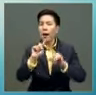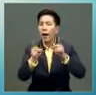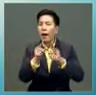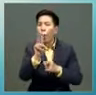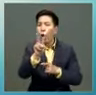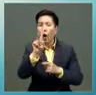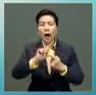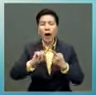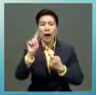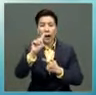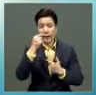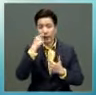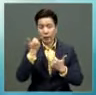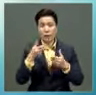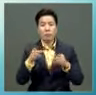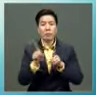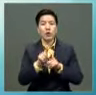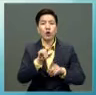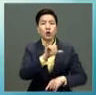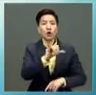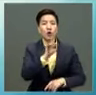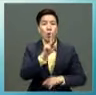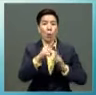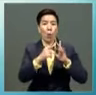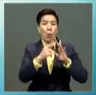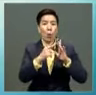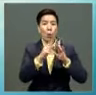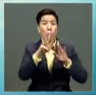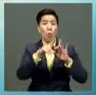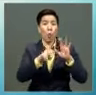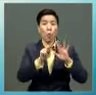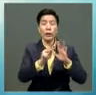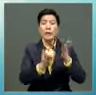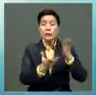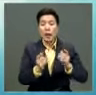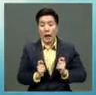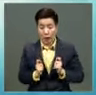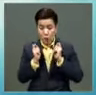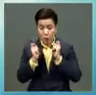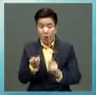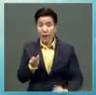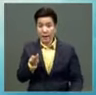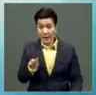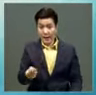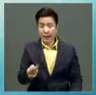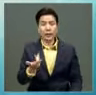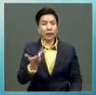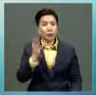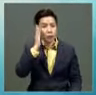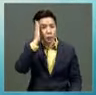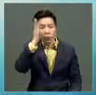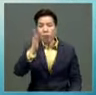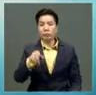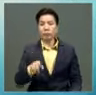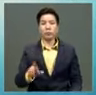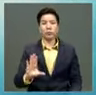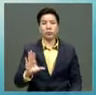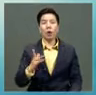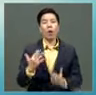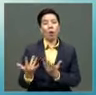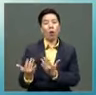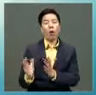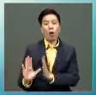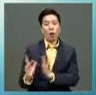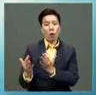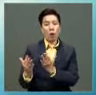ก็คือกลุ่มที่มีเหตุยกเว้นหรือได้รับอนุญาตอันนี้ต่อไปไม่ต้องขอชะลอมาก่อ